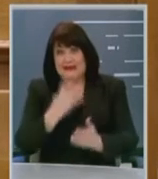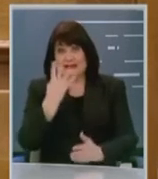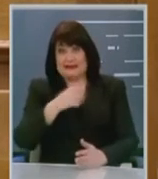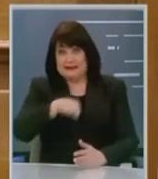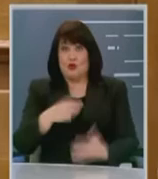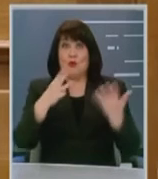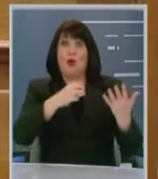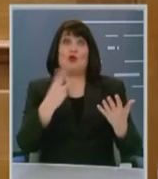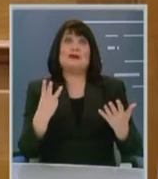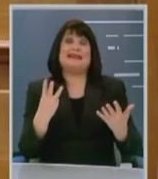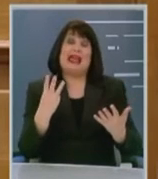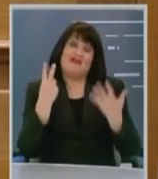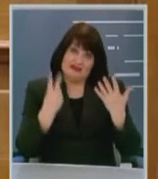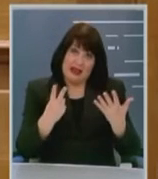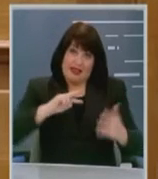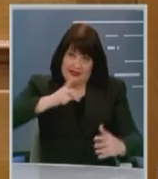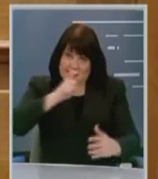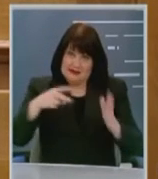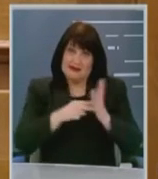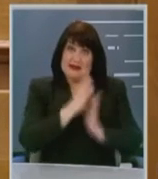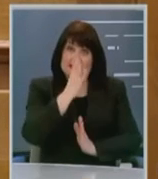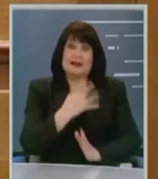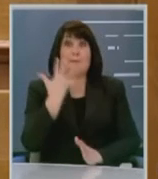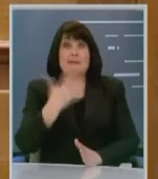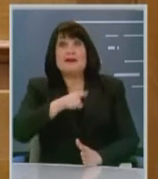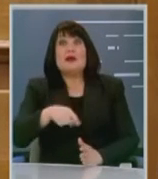4,87 δις το 2014 έφτασε στα